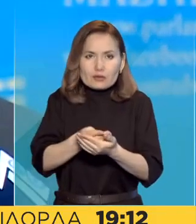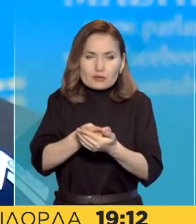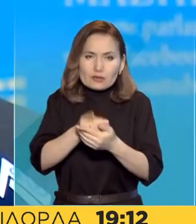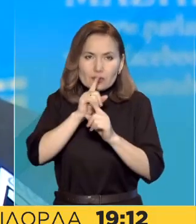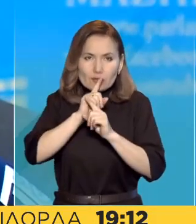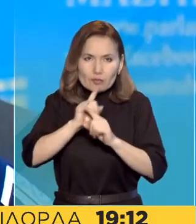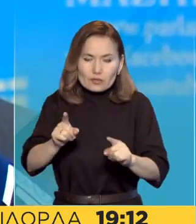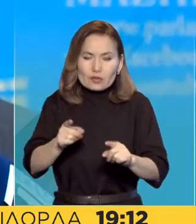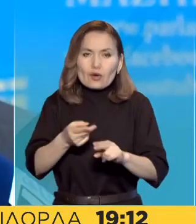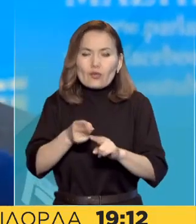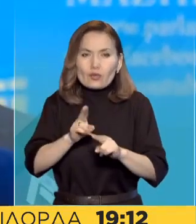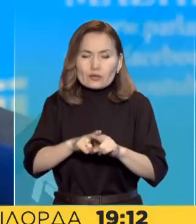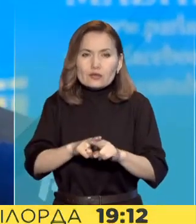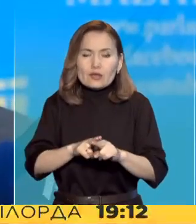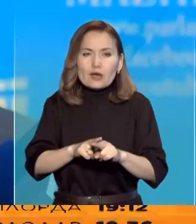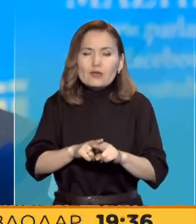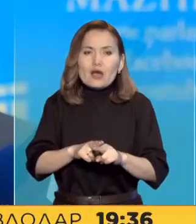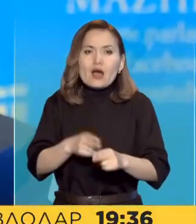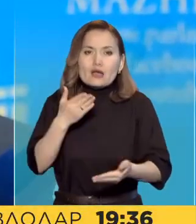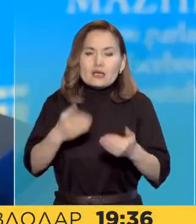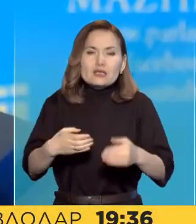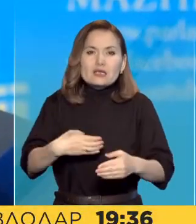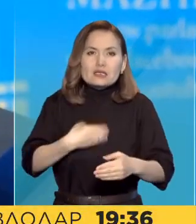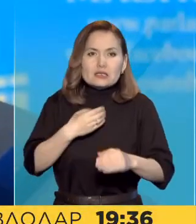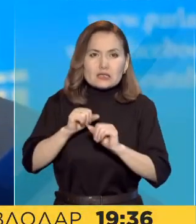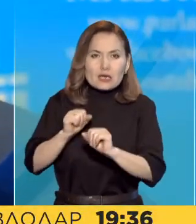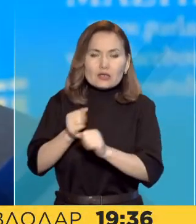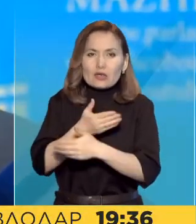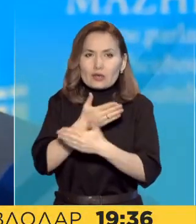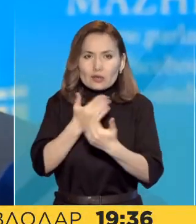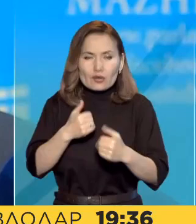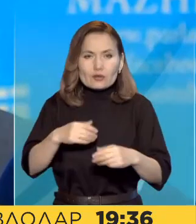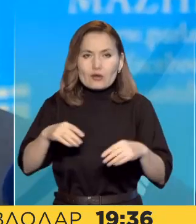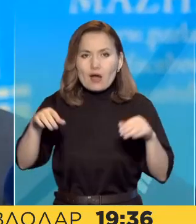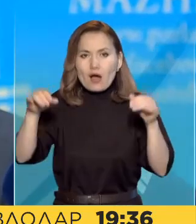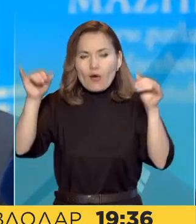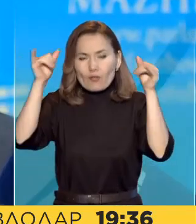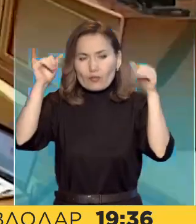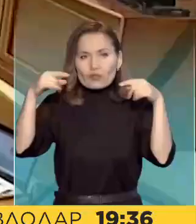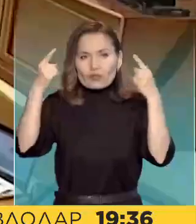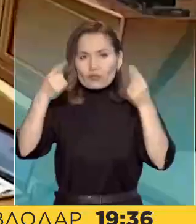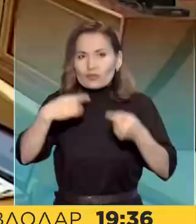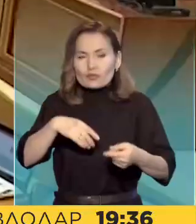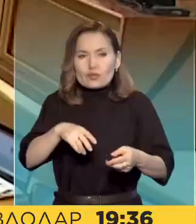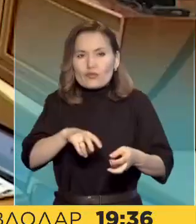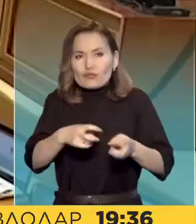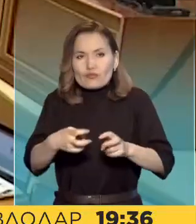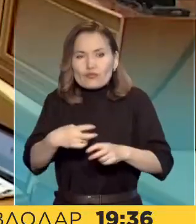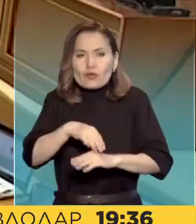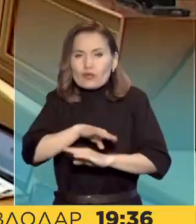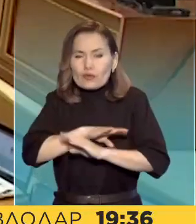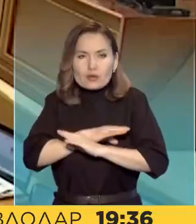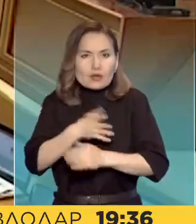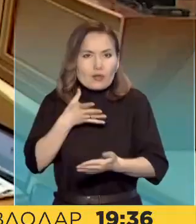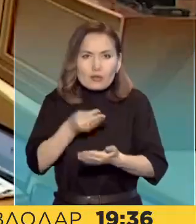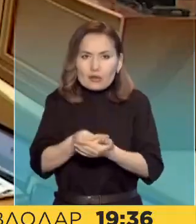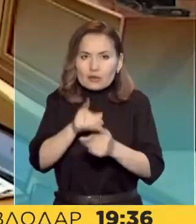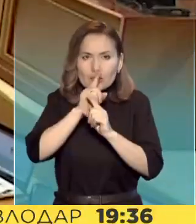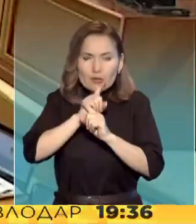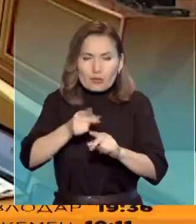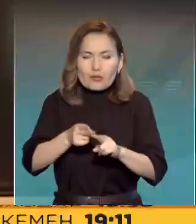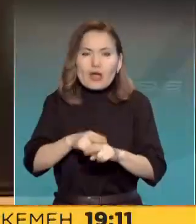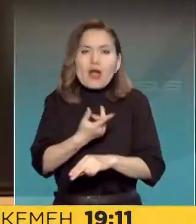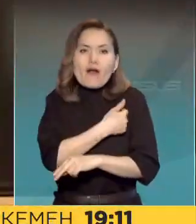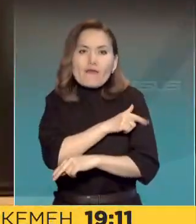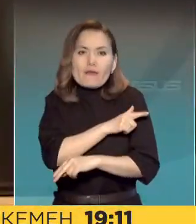жоқ. Сол себептен сақтандырылмаған малдың шығынын төлемейміз мемлекет тарапынан. Ветеринария саласына жан-жақты қолдау